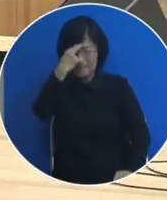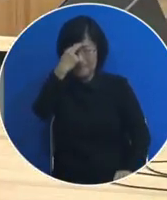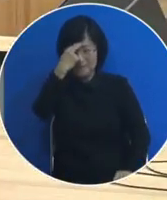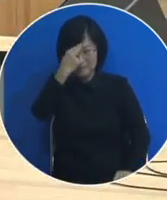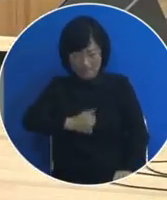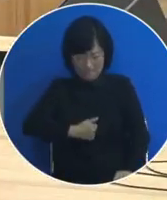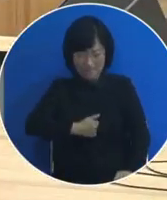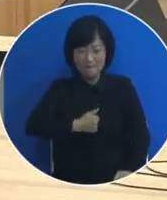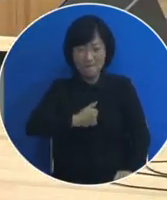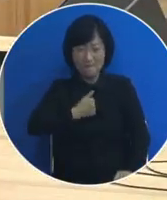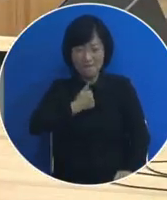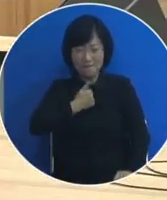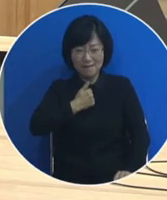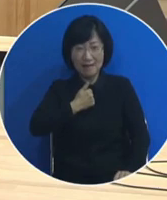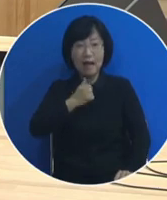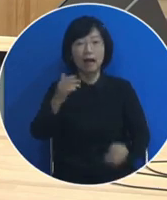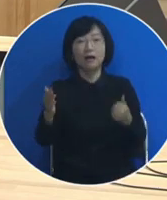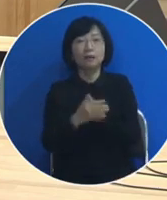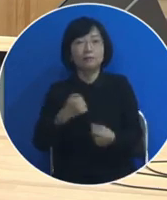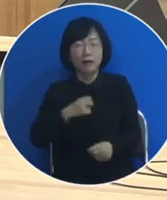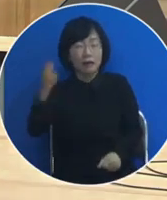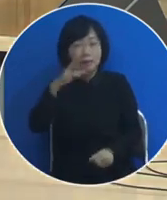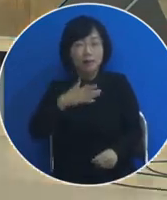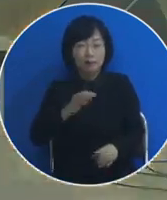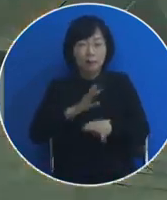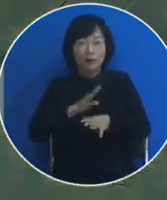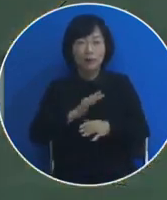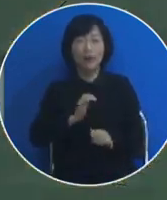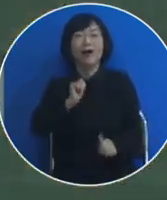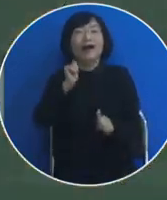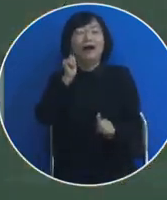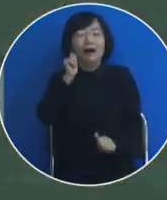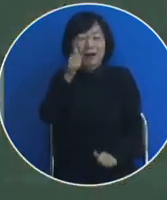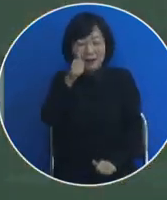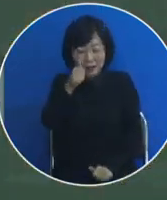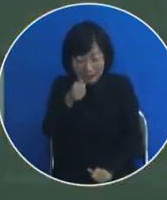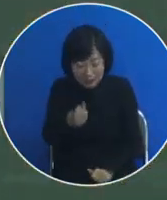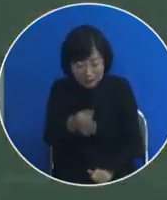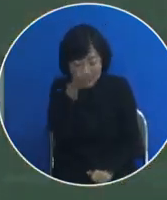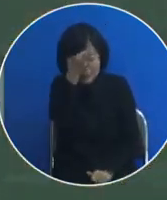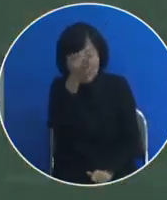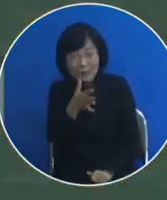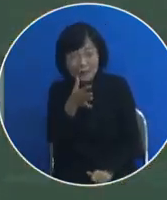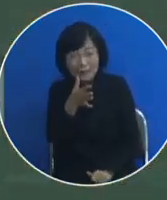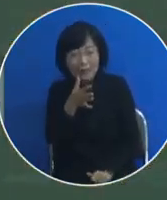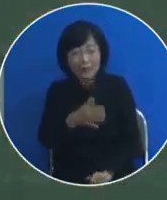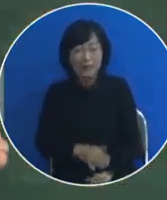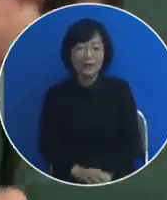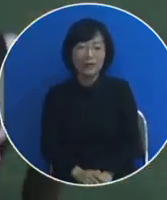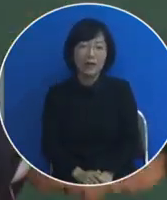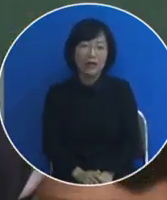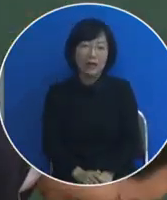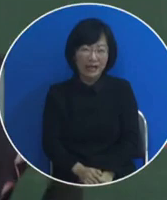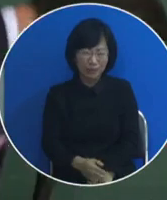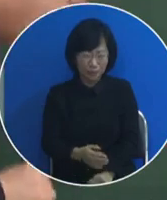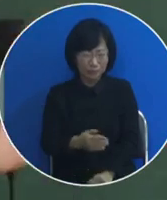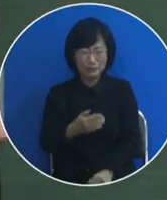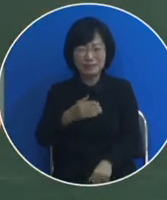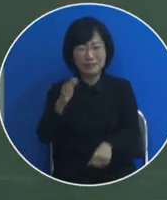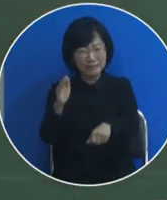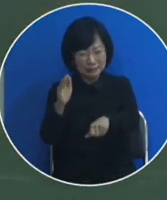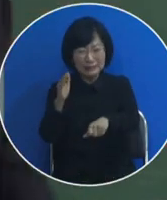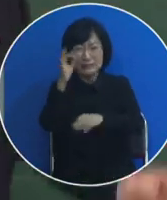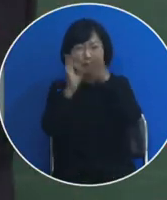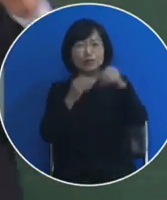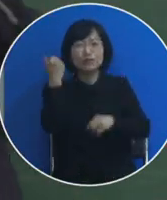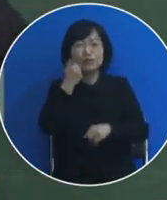제가 이랬다니까. And so I apologized and bowed down to her. 아, 나 참 비서들 때문에 내가. And so because of my